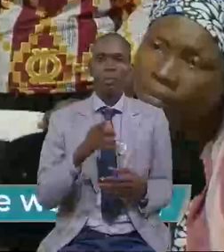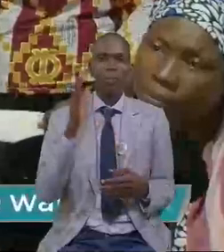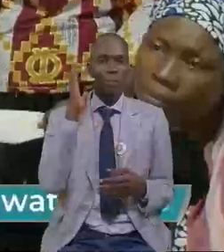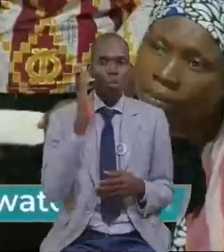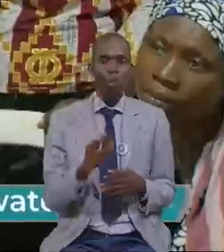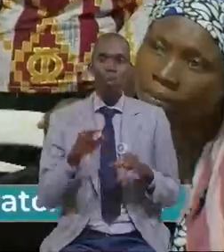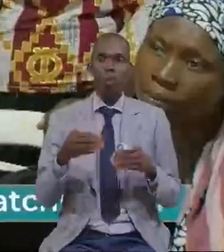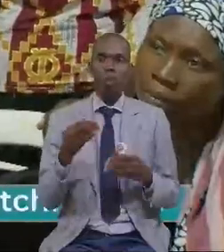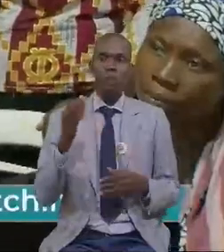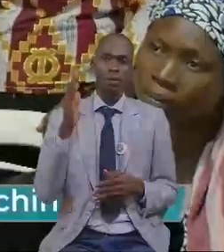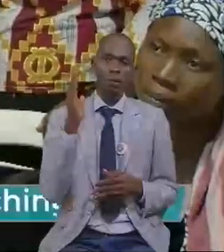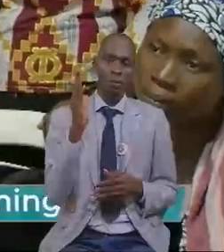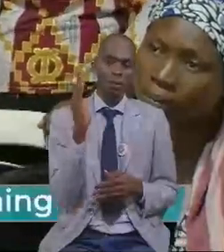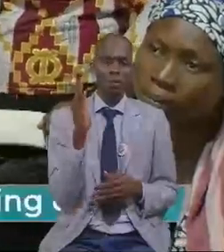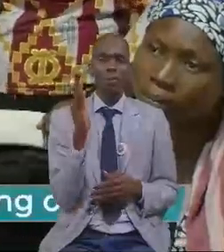Vous devez tout faire